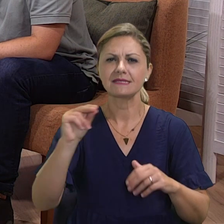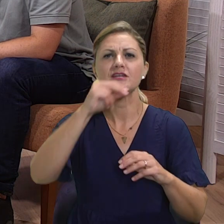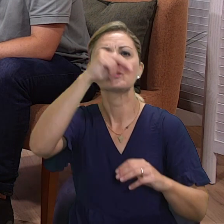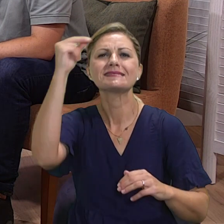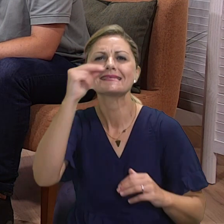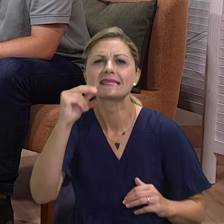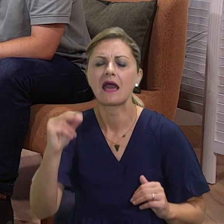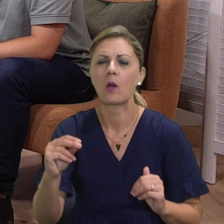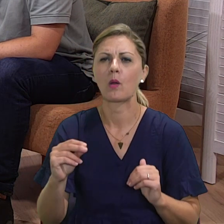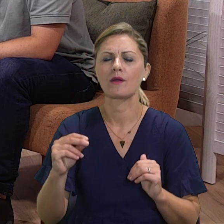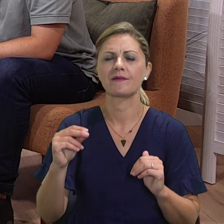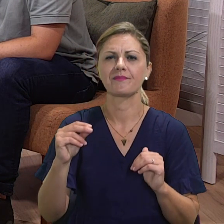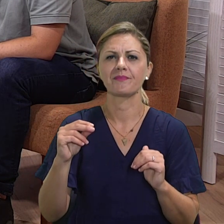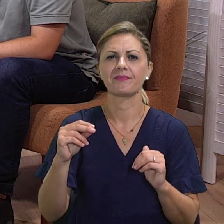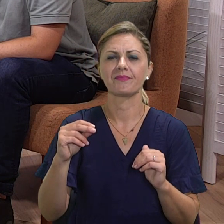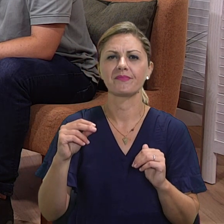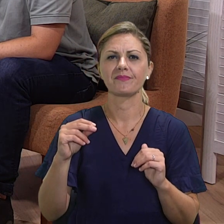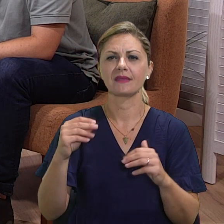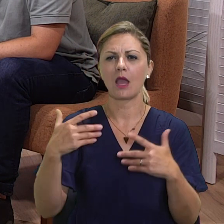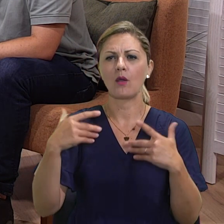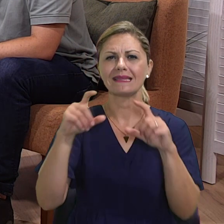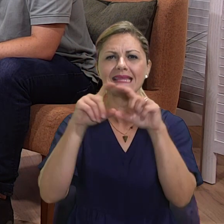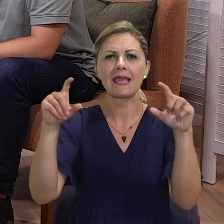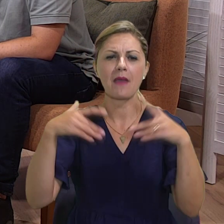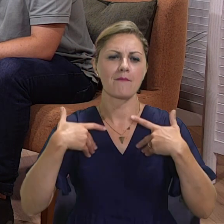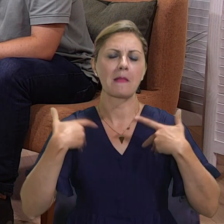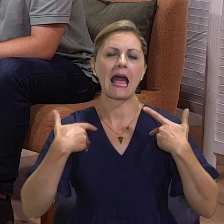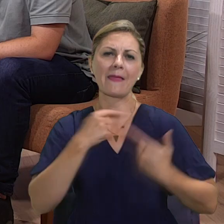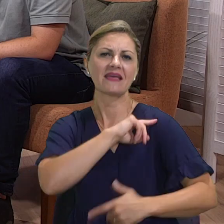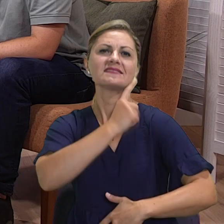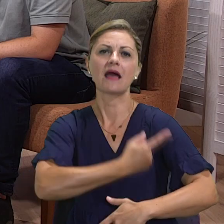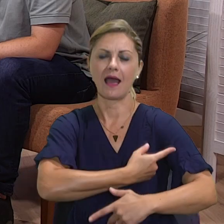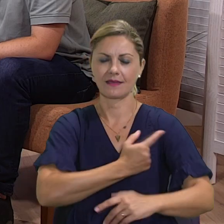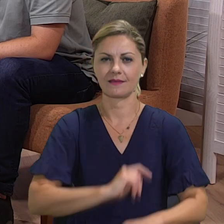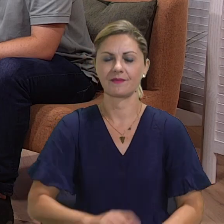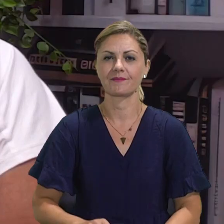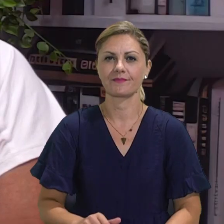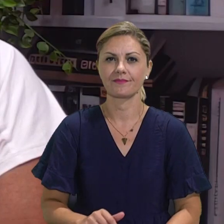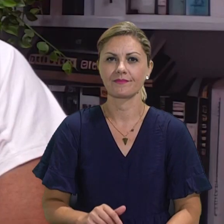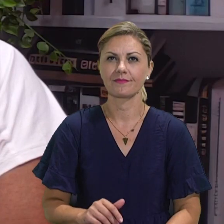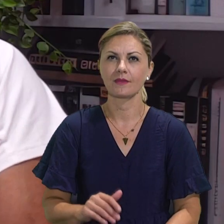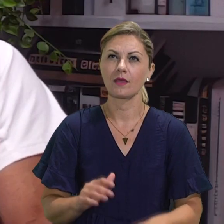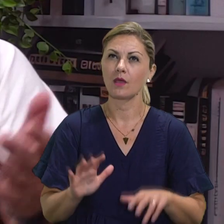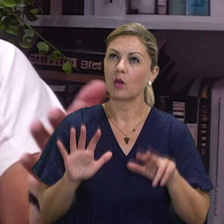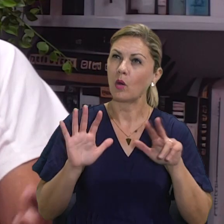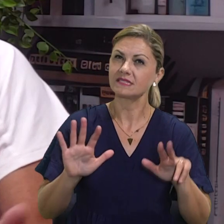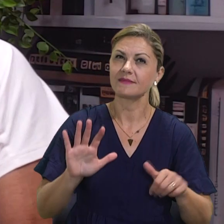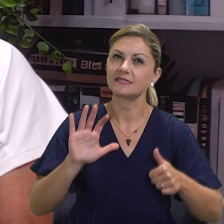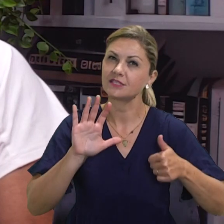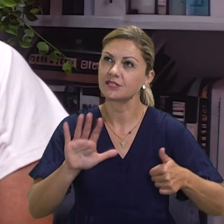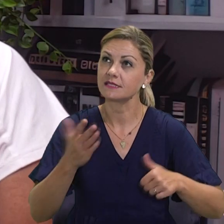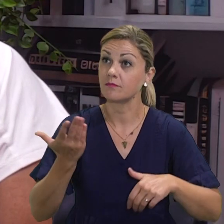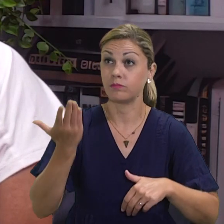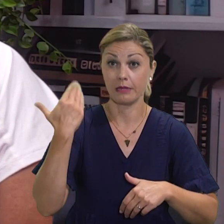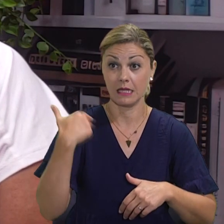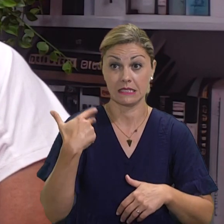liste, crta se neke karikature. Poslije ono, to se bilo zvalo Mlade snage i sad gledam, to je bilo kod